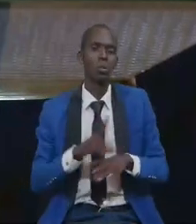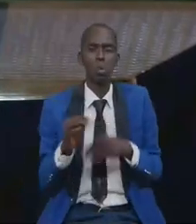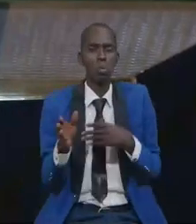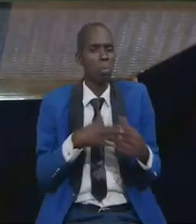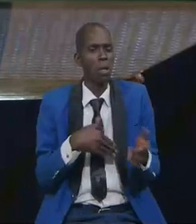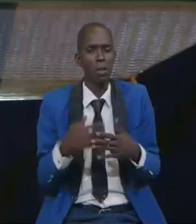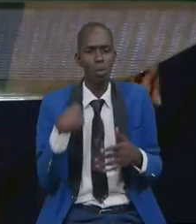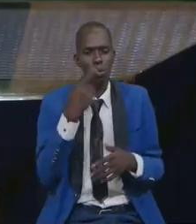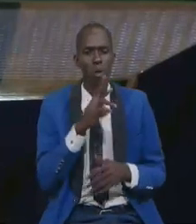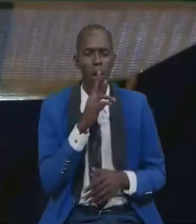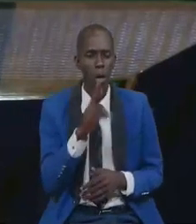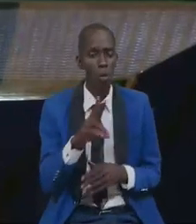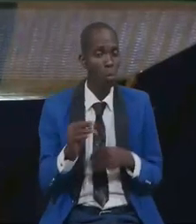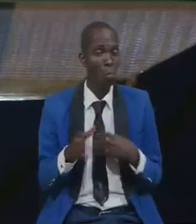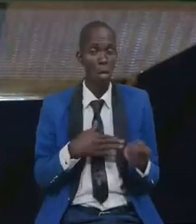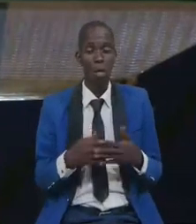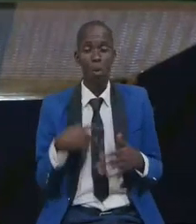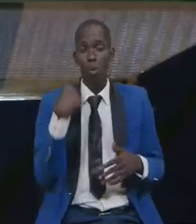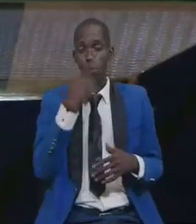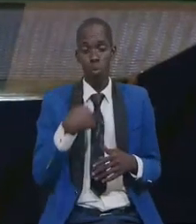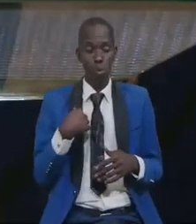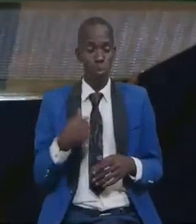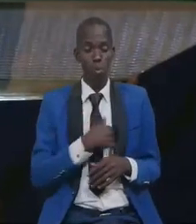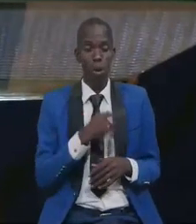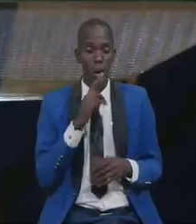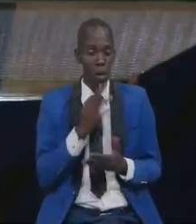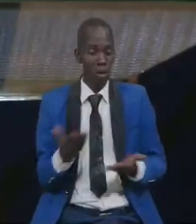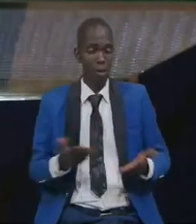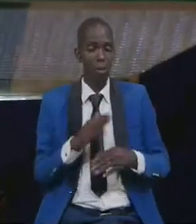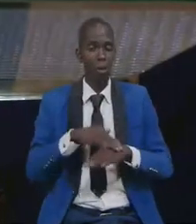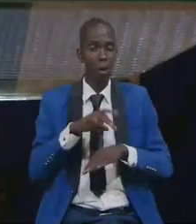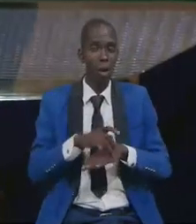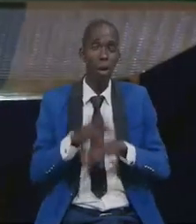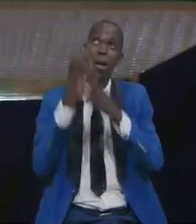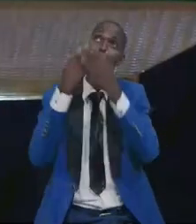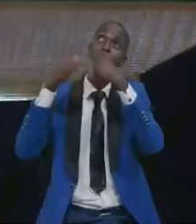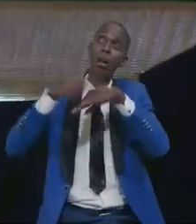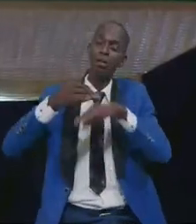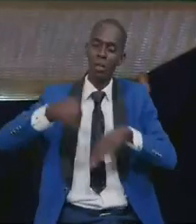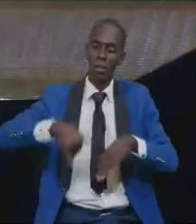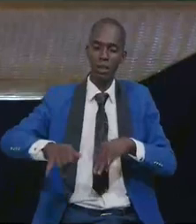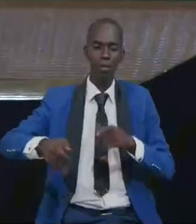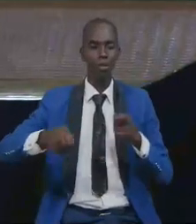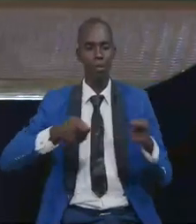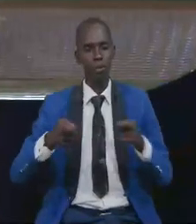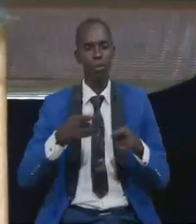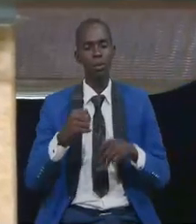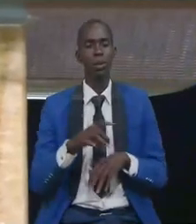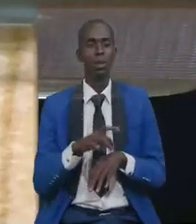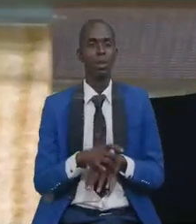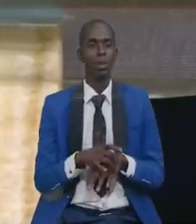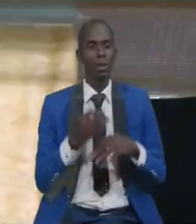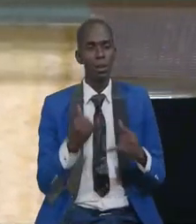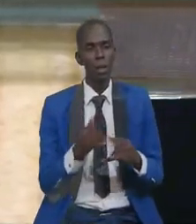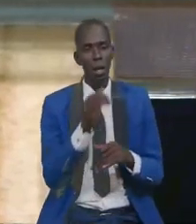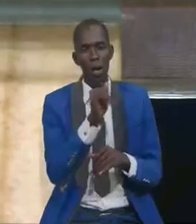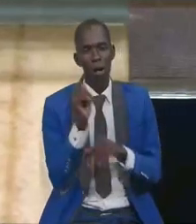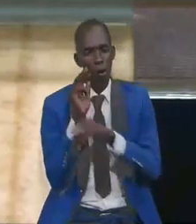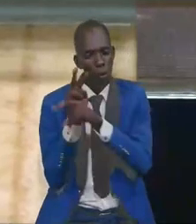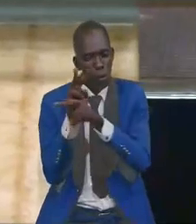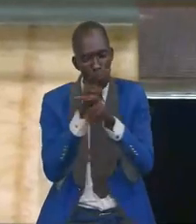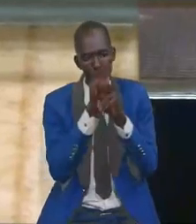nous sommes sur la terre, le ciel dirige la terre. Il dit la veille, il dit le, celui-là, et